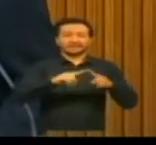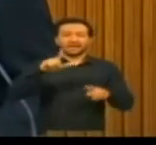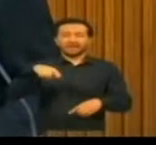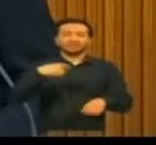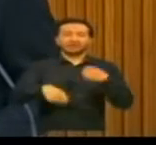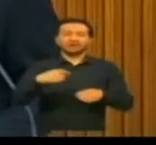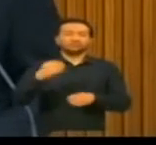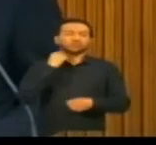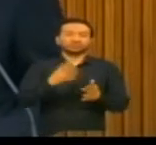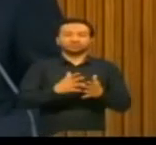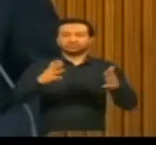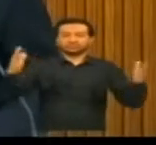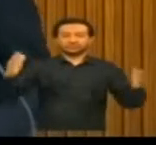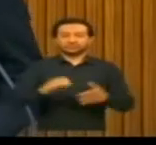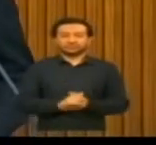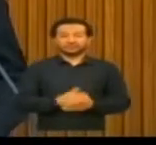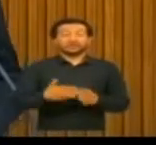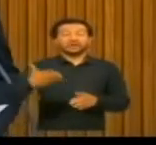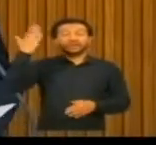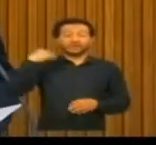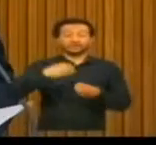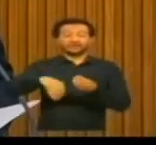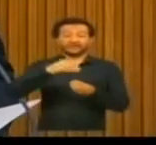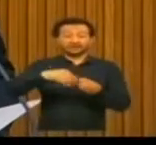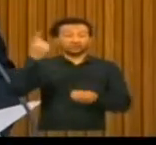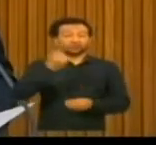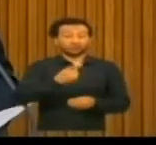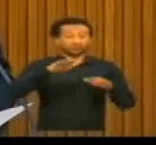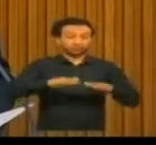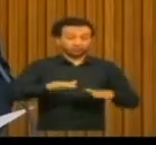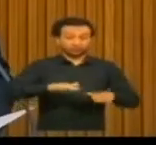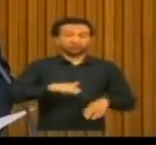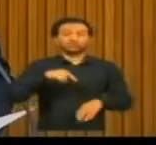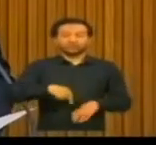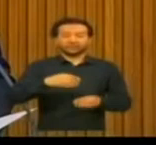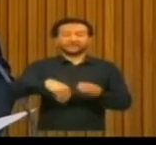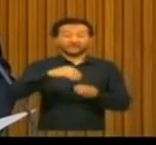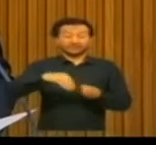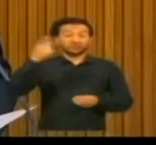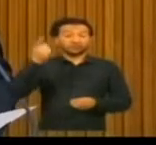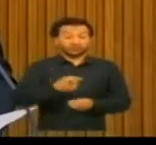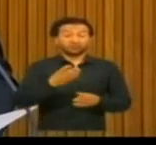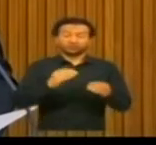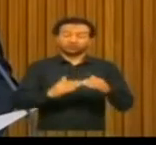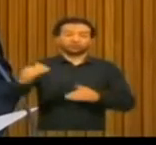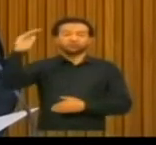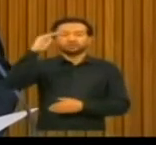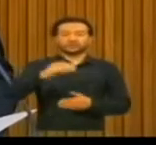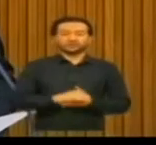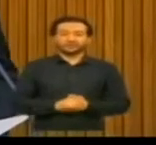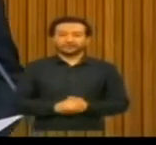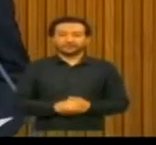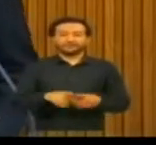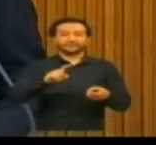bankalara borçları var. Daha önce faiz oranları çok düşükken bugün faiz oranları çok yüksek.